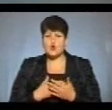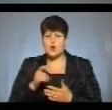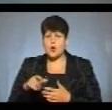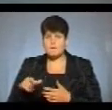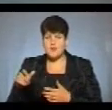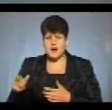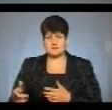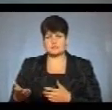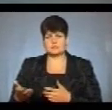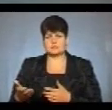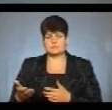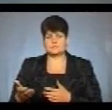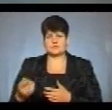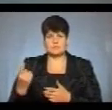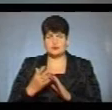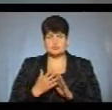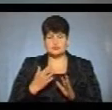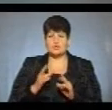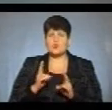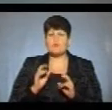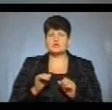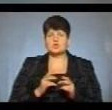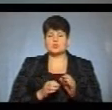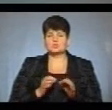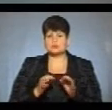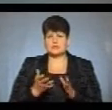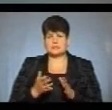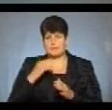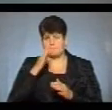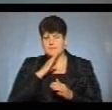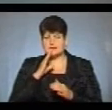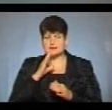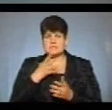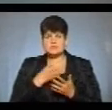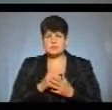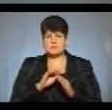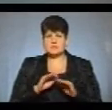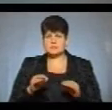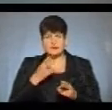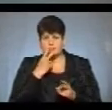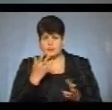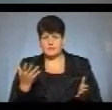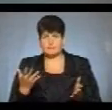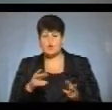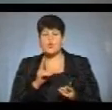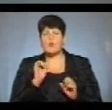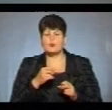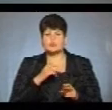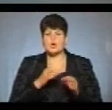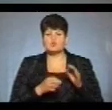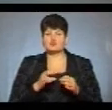хто громадський, давайте, перше, що як кого ми можемо судити, як батьки за своїм дітям не дивляться, за дітьми, кого можна